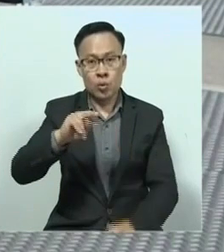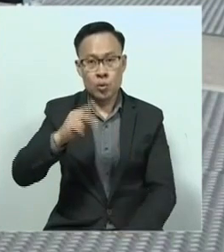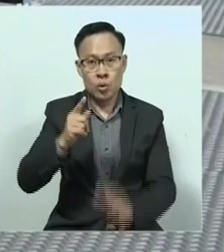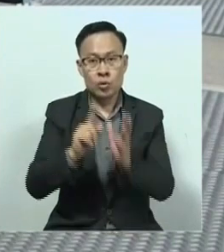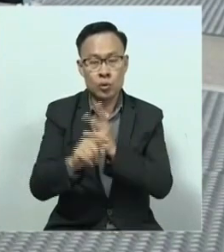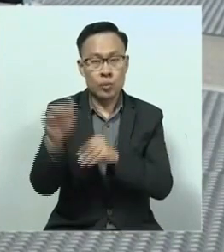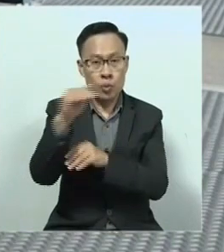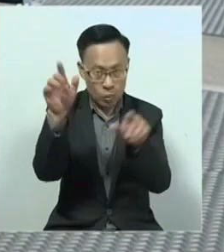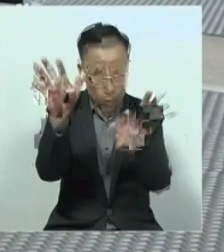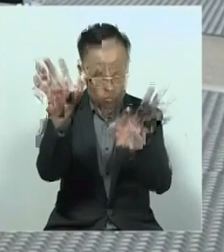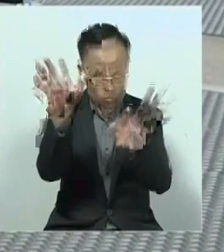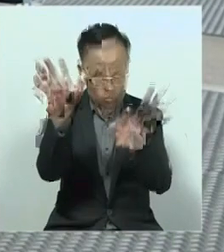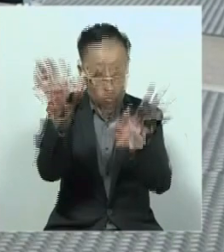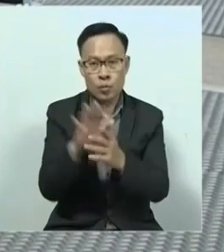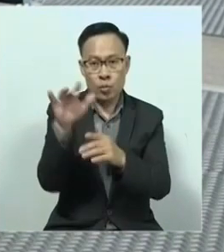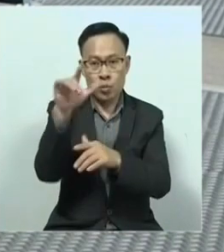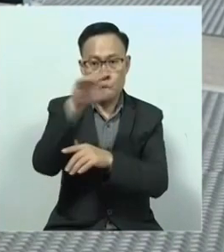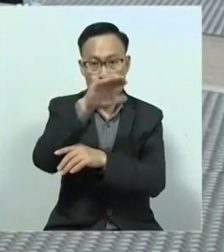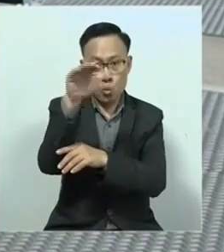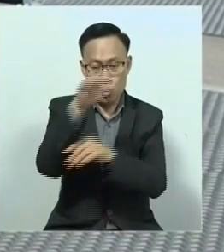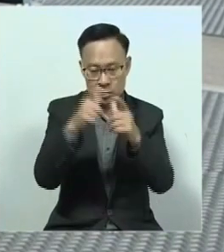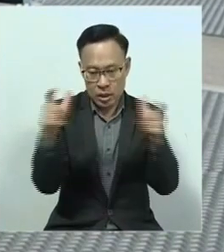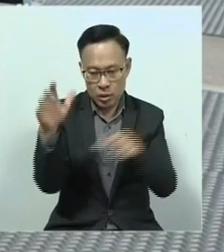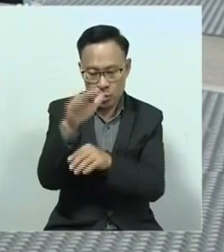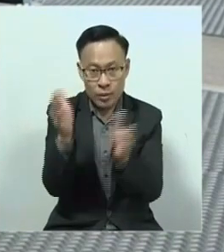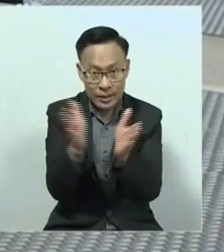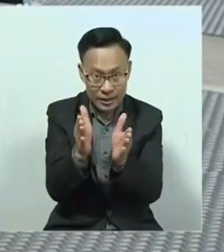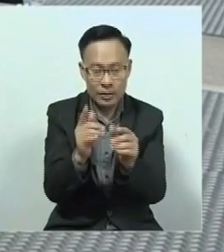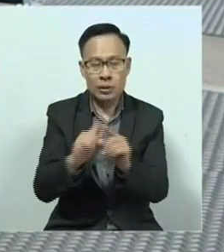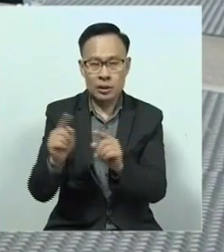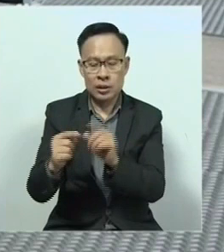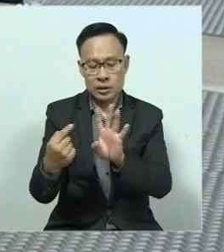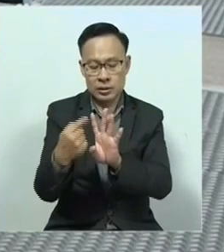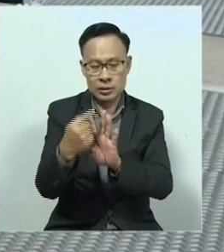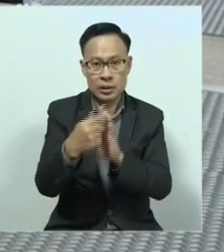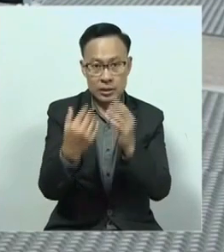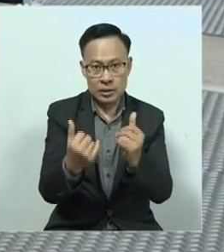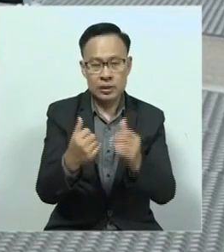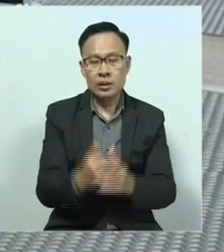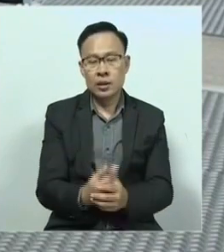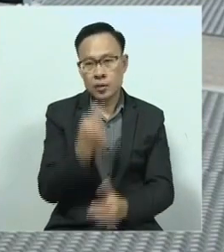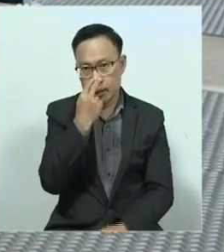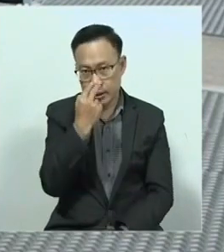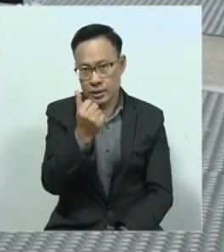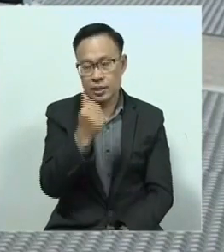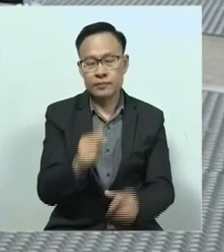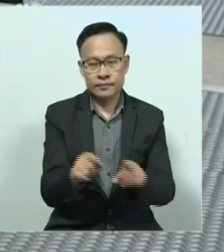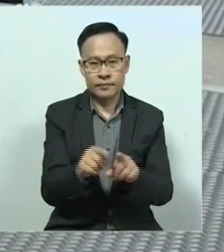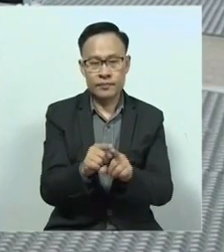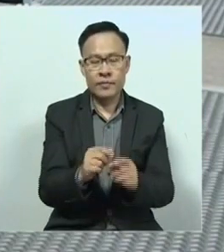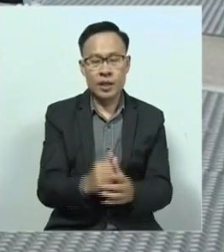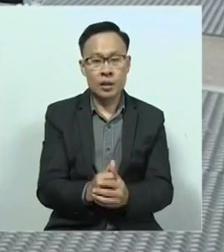ราก็ได้เห็นแต่การถ่ายทอดสดในพระราชพิธีบรมราชาภิเษกนะคะคือระหว่างวันที่4ถึง6พฤษภาคมพุทธศักรา